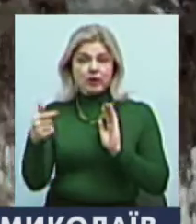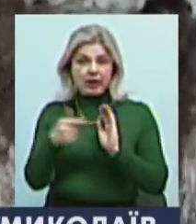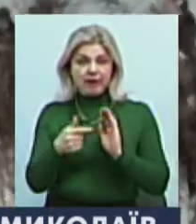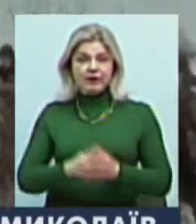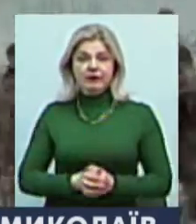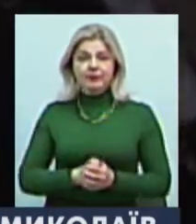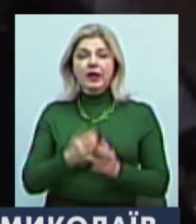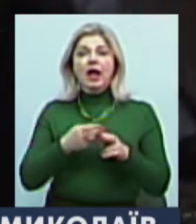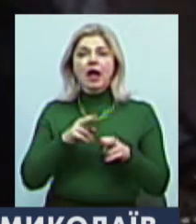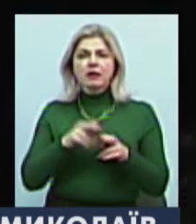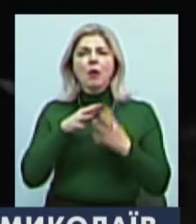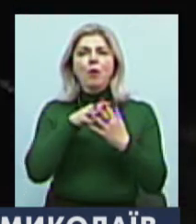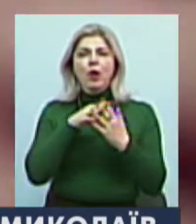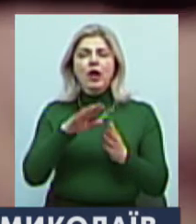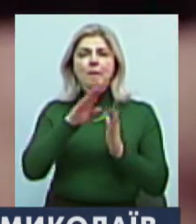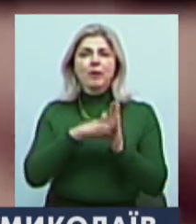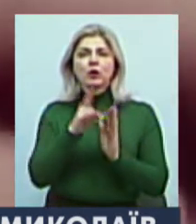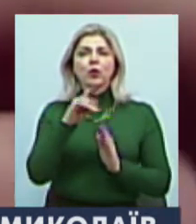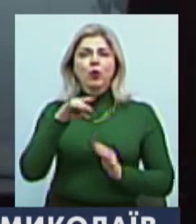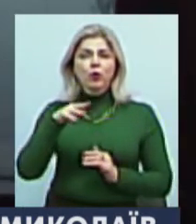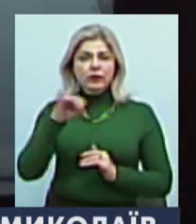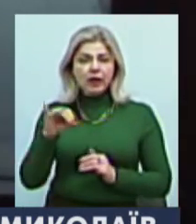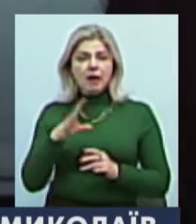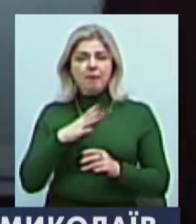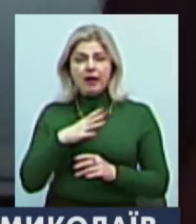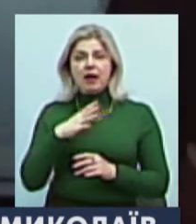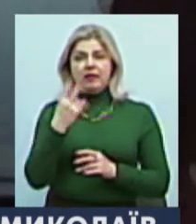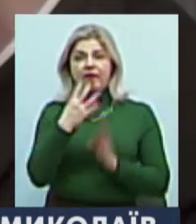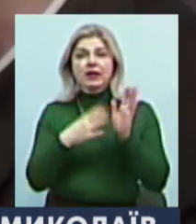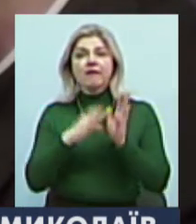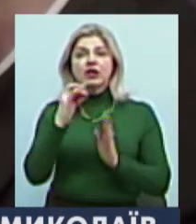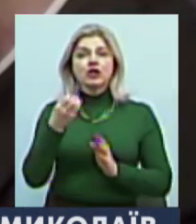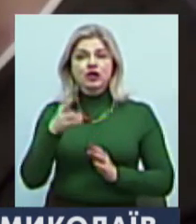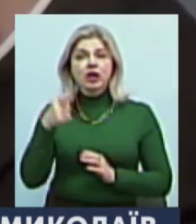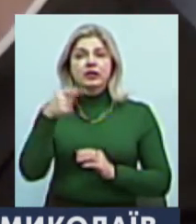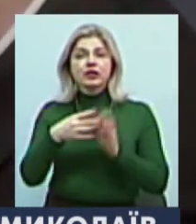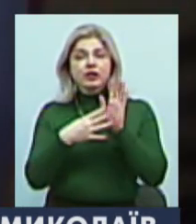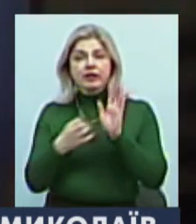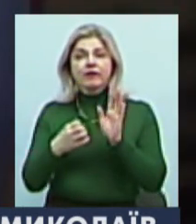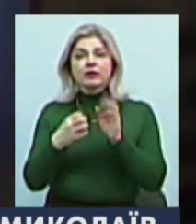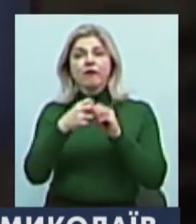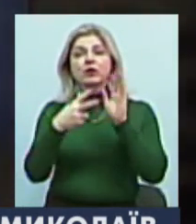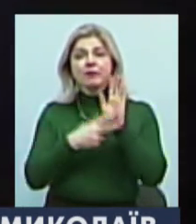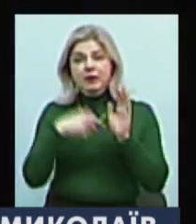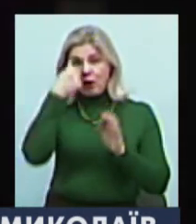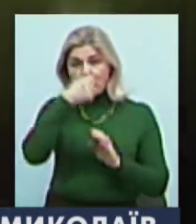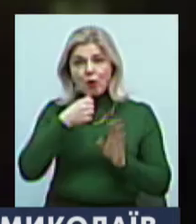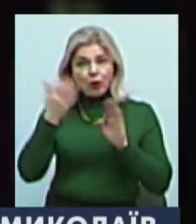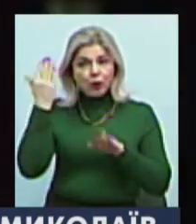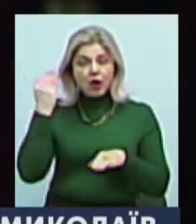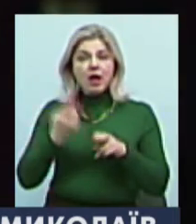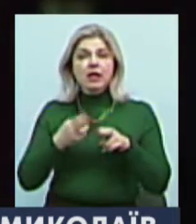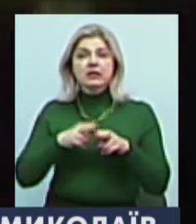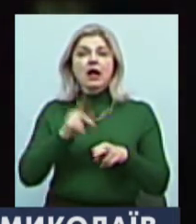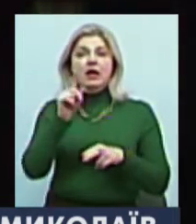під Крутами залізничною станцією на Чернігівщині відбувся 29 січня 1918 року.